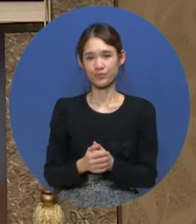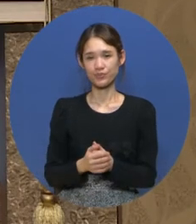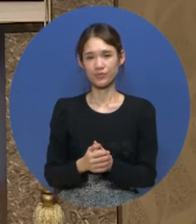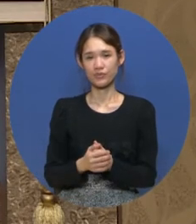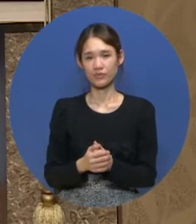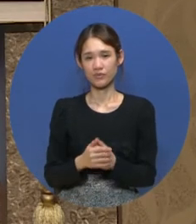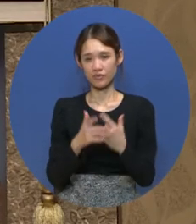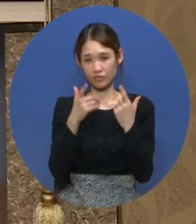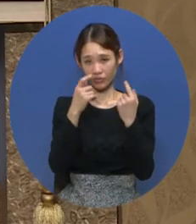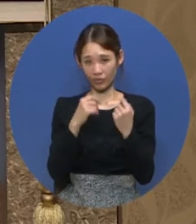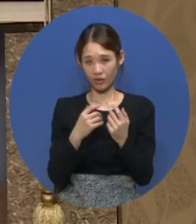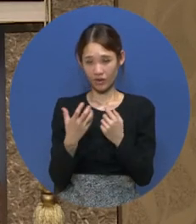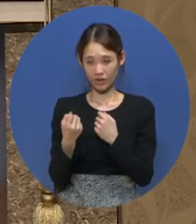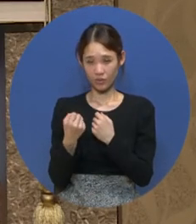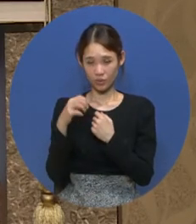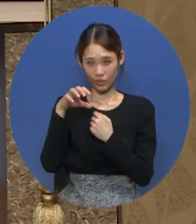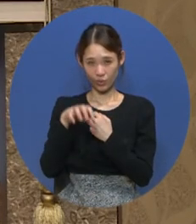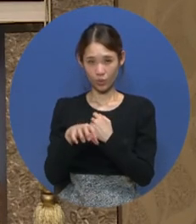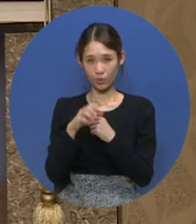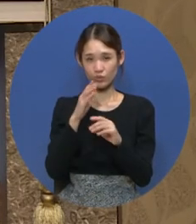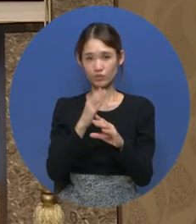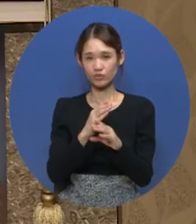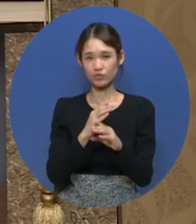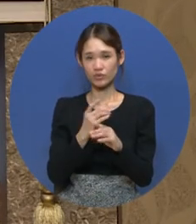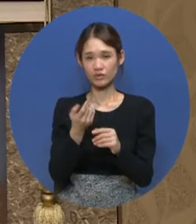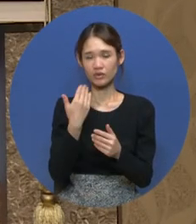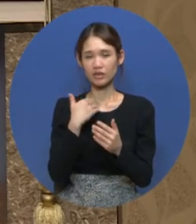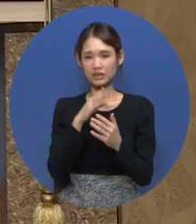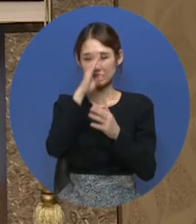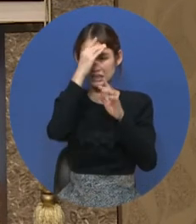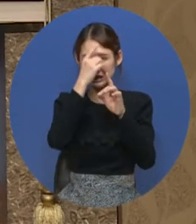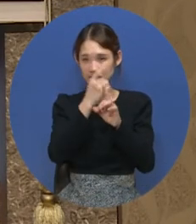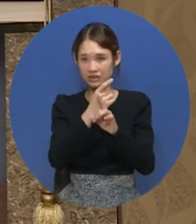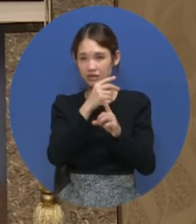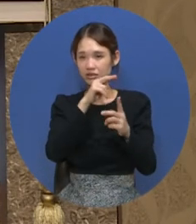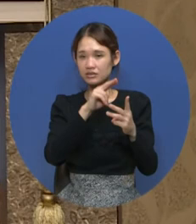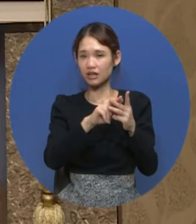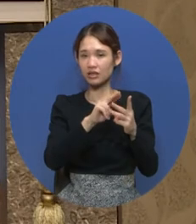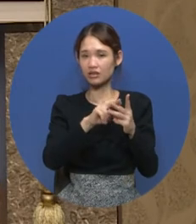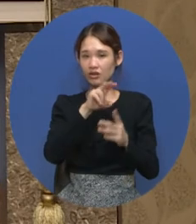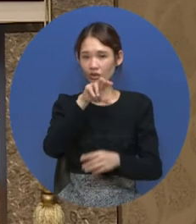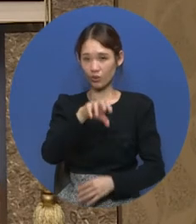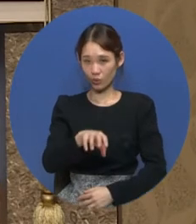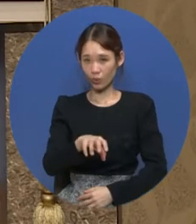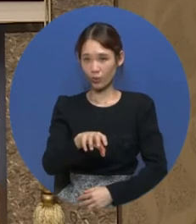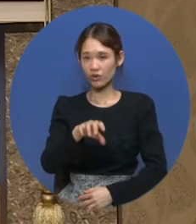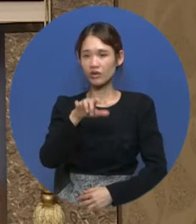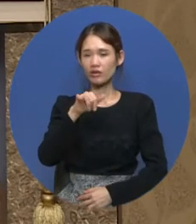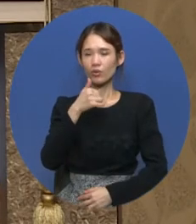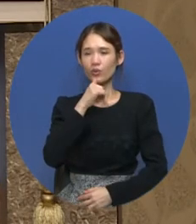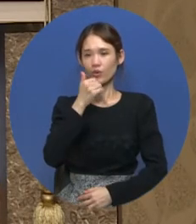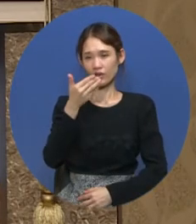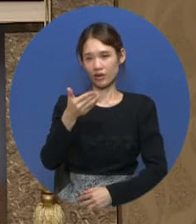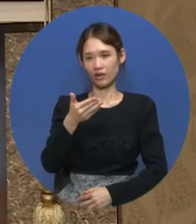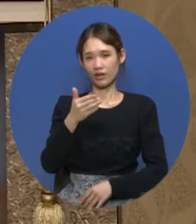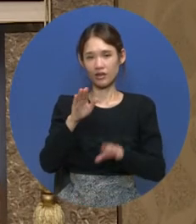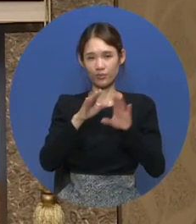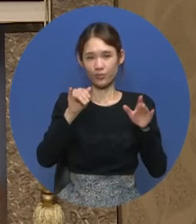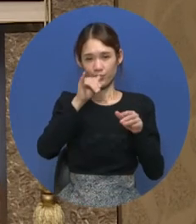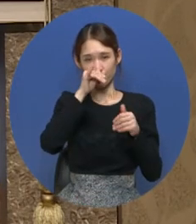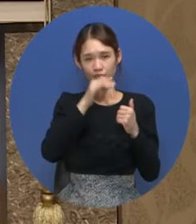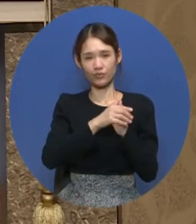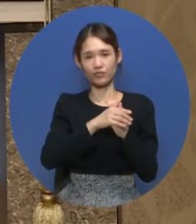그런 것을 가지고 있는 것 중에 아까 그 힐링센터 같은 단체 등 것도 우리가 개수를 하고 그 다음에 어